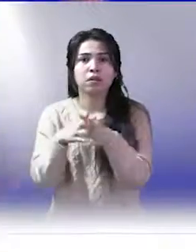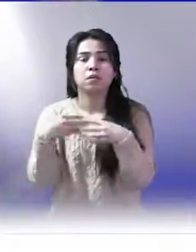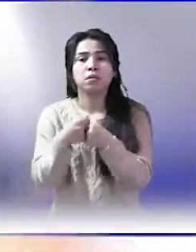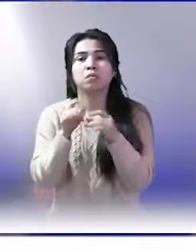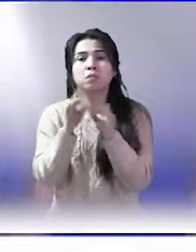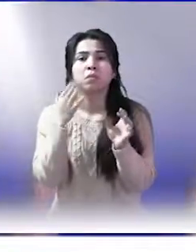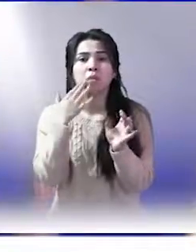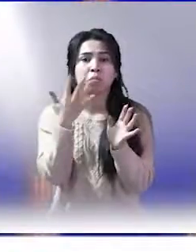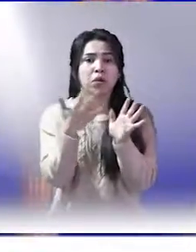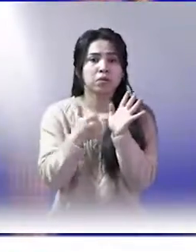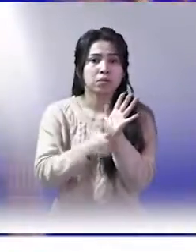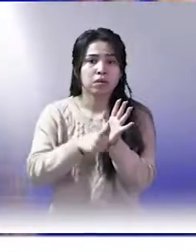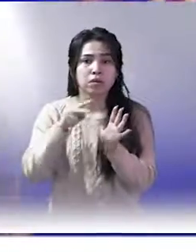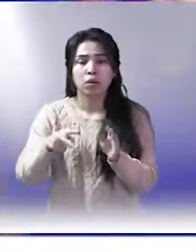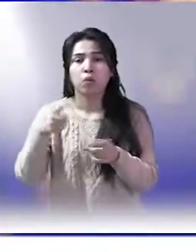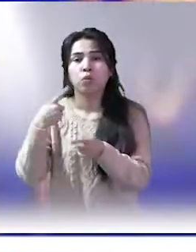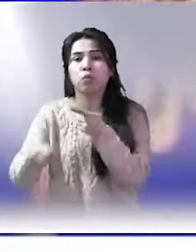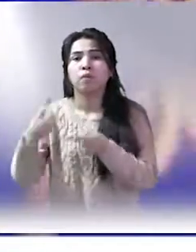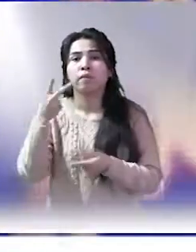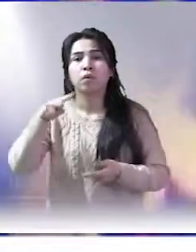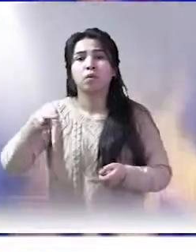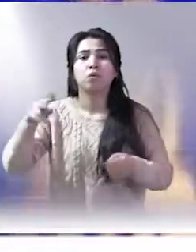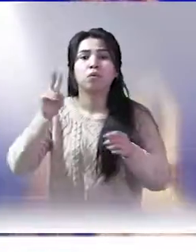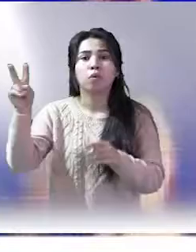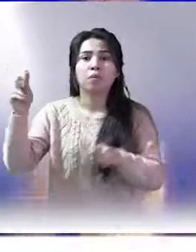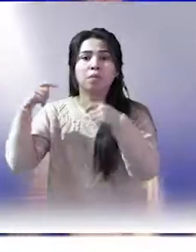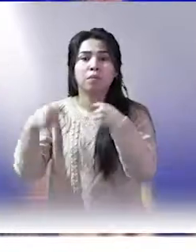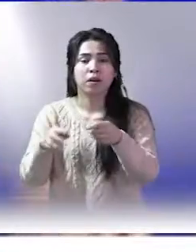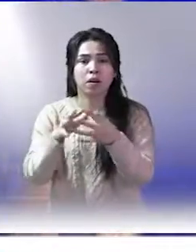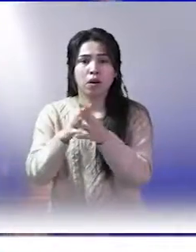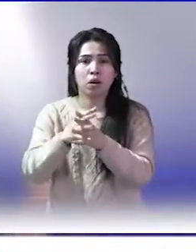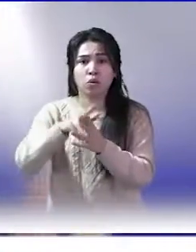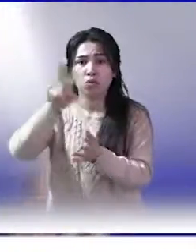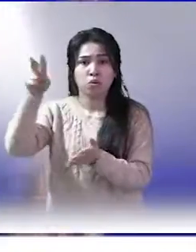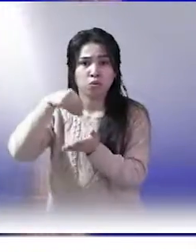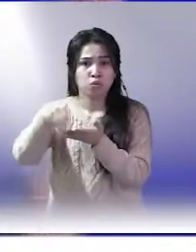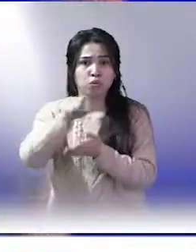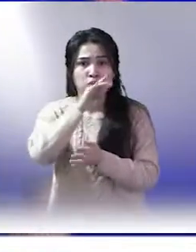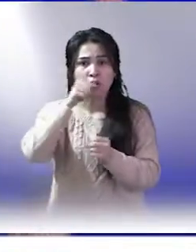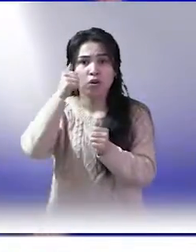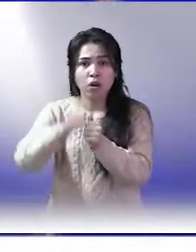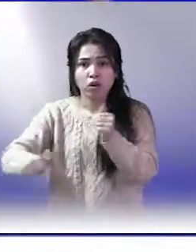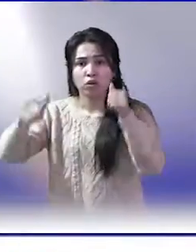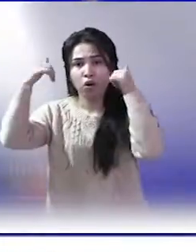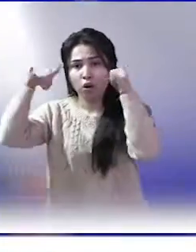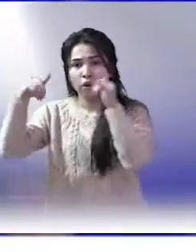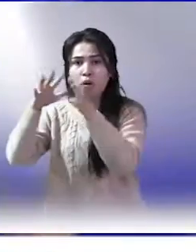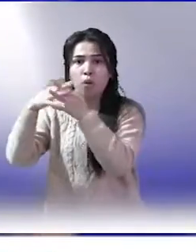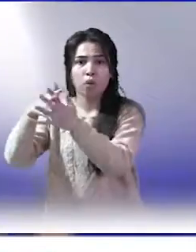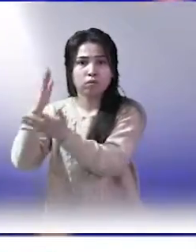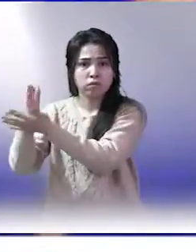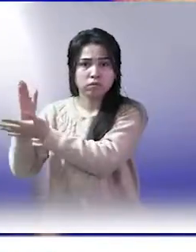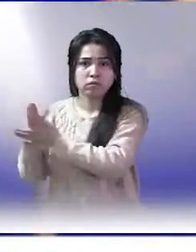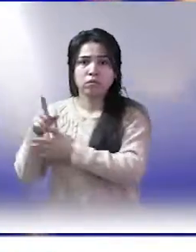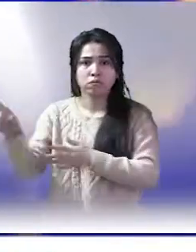расходуется примерно 5-6 литров, а остальные 2 литра. Кому продают? В ауле никто не купит. У каждого есть по одной-две коровы. Сами